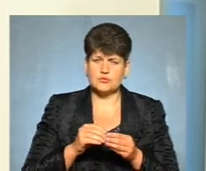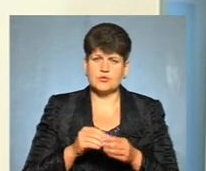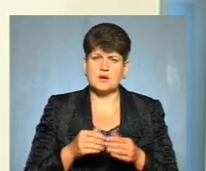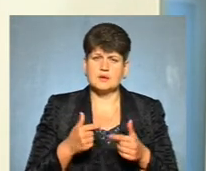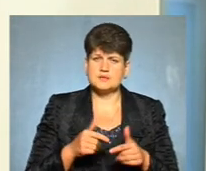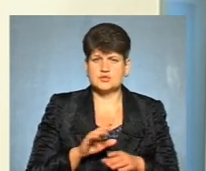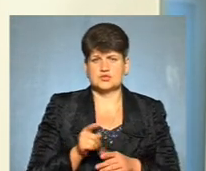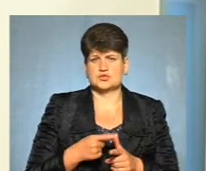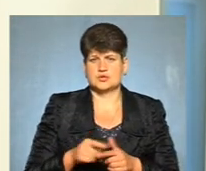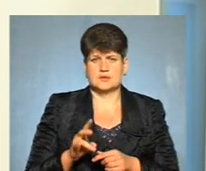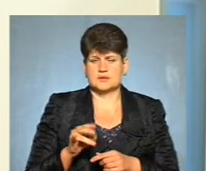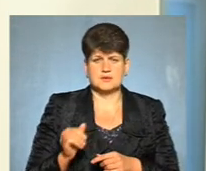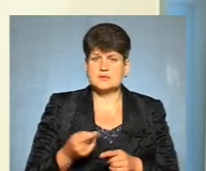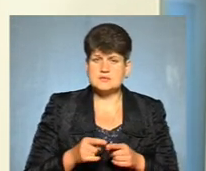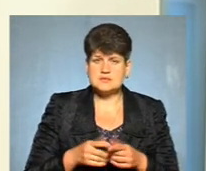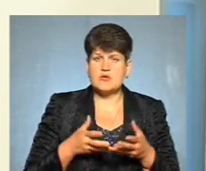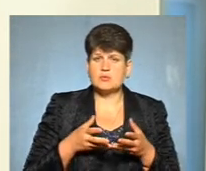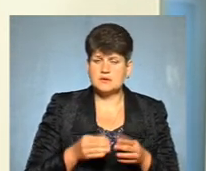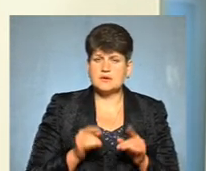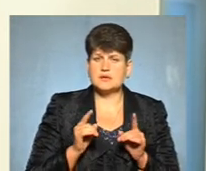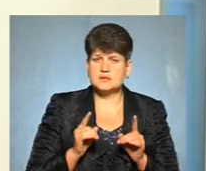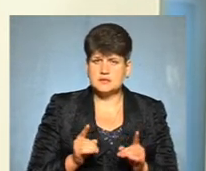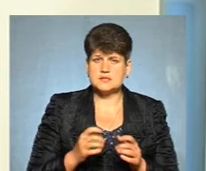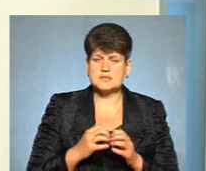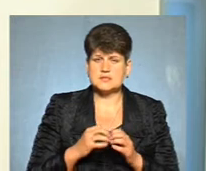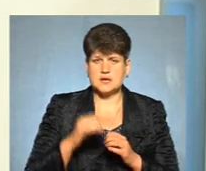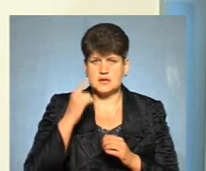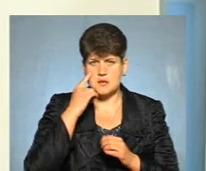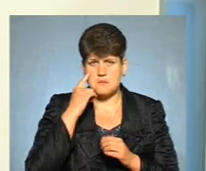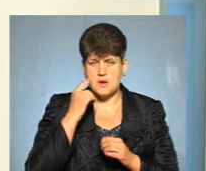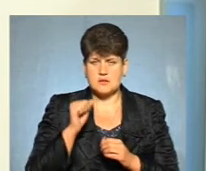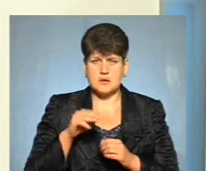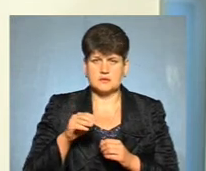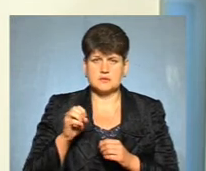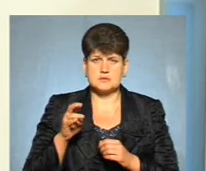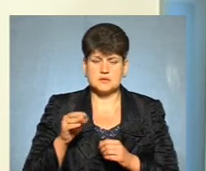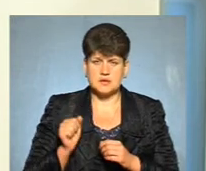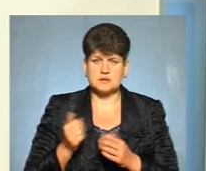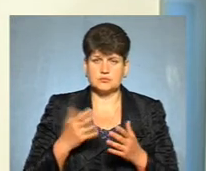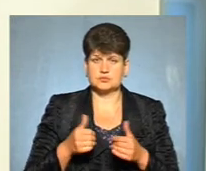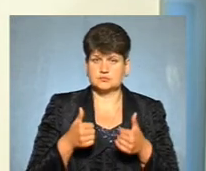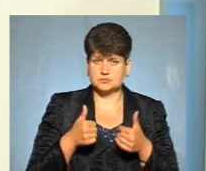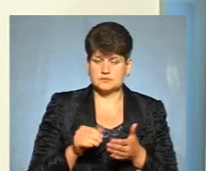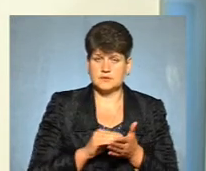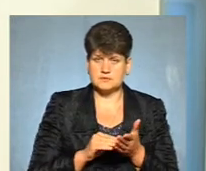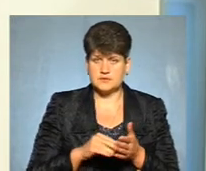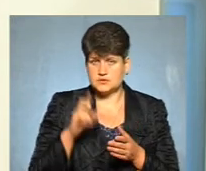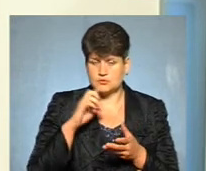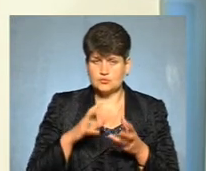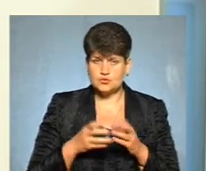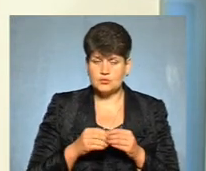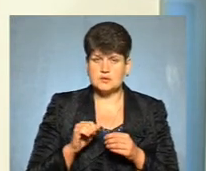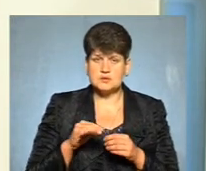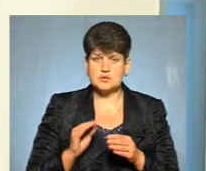ні. Це, власне, впливає лише на середній бал атестата, бо якщо успішно склав державну підсумкову атестацію, то